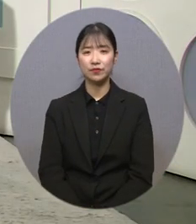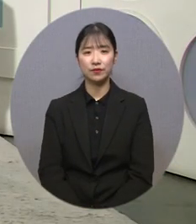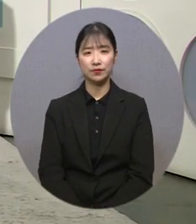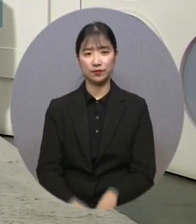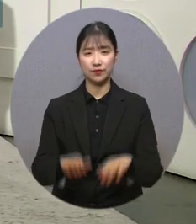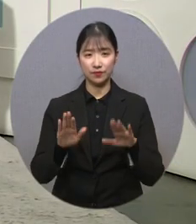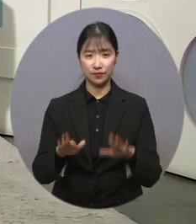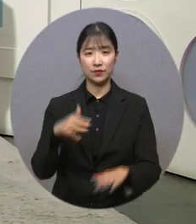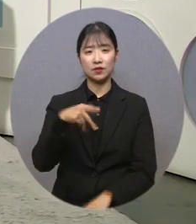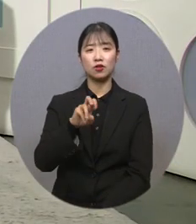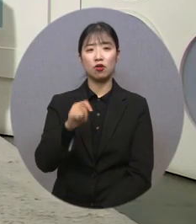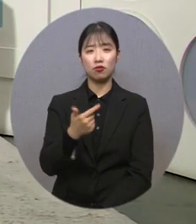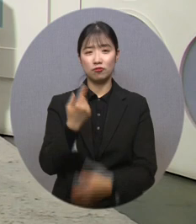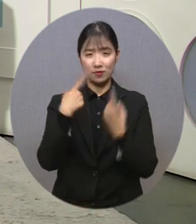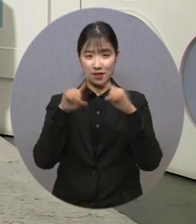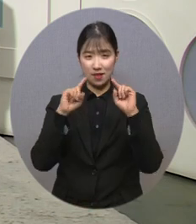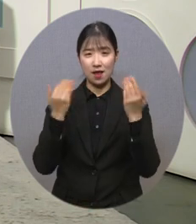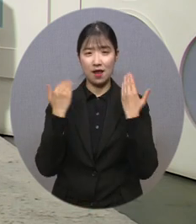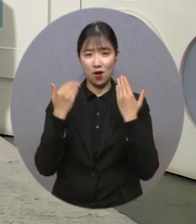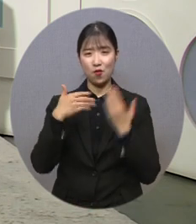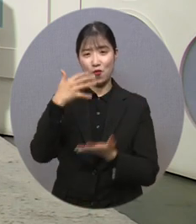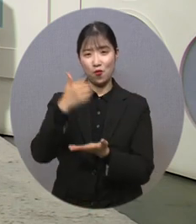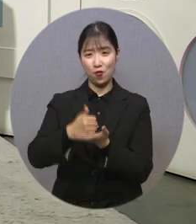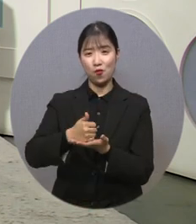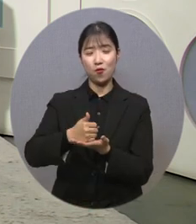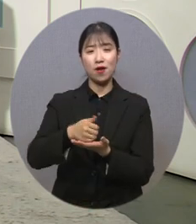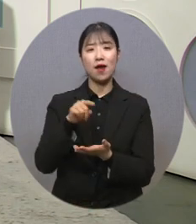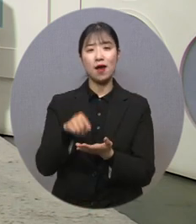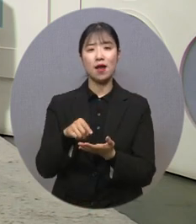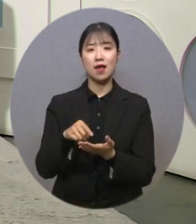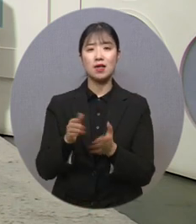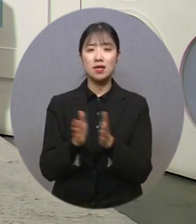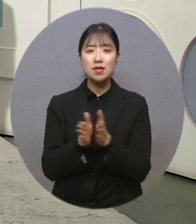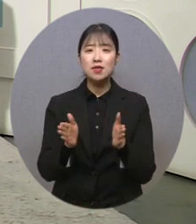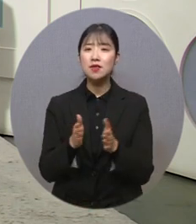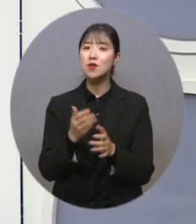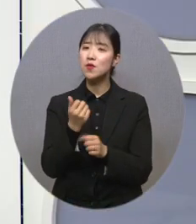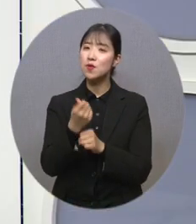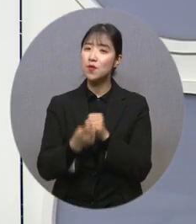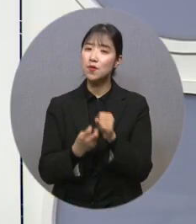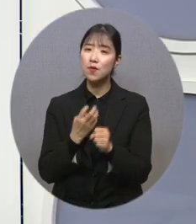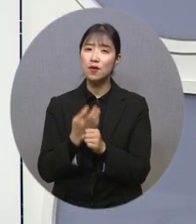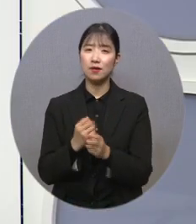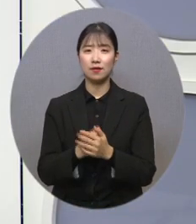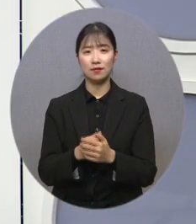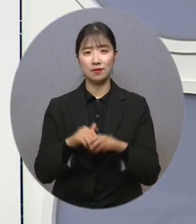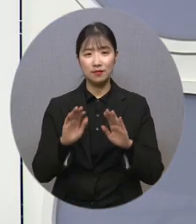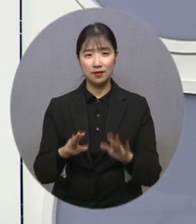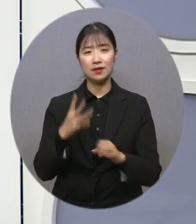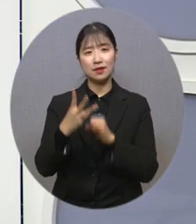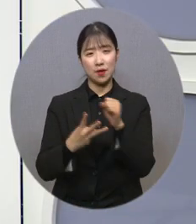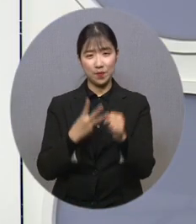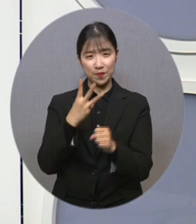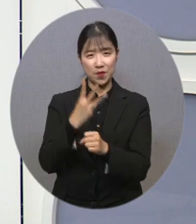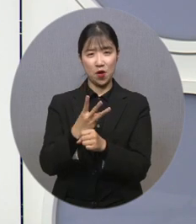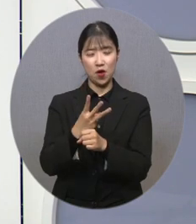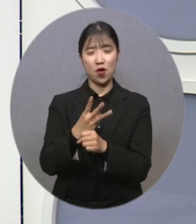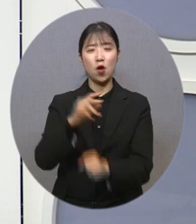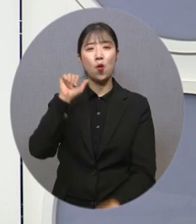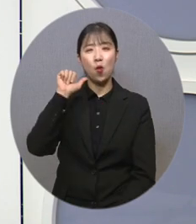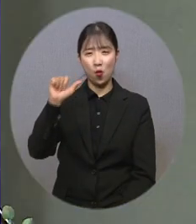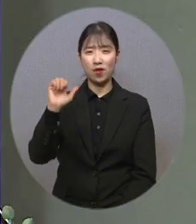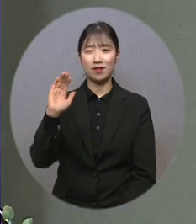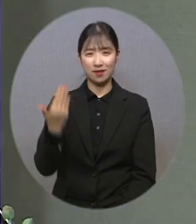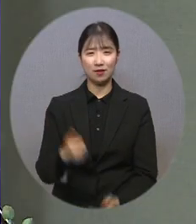지금 이 청운대학교 총장으로 취임하신 지가 얼마나 되셨죠? 오늘로 3년 하고도